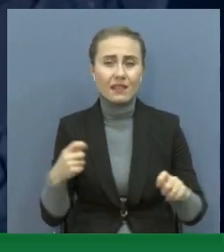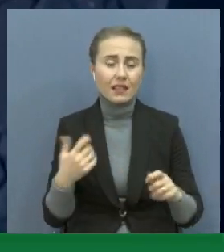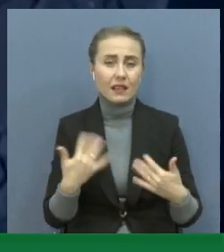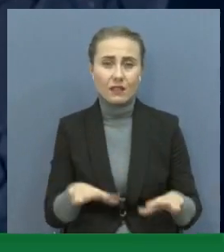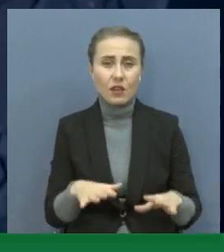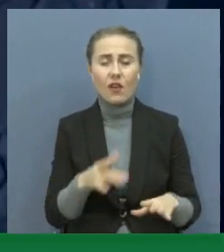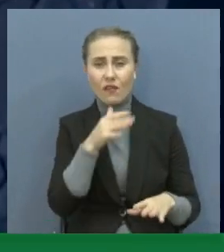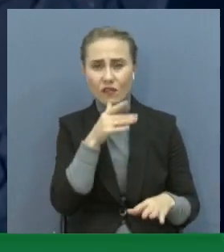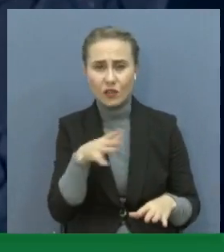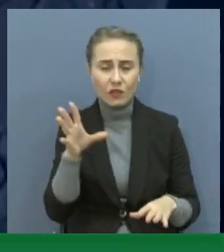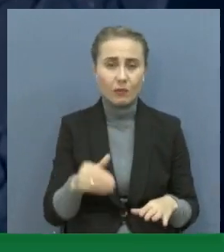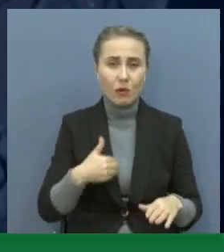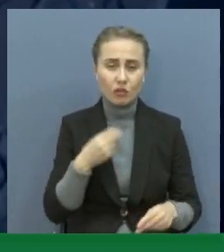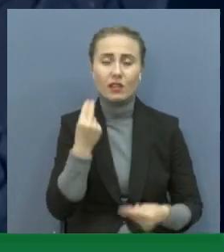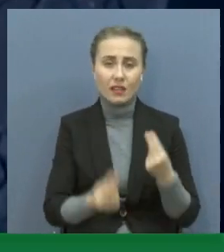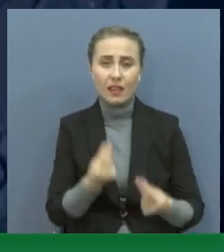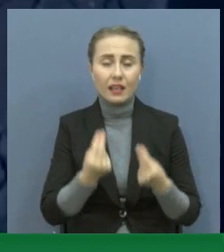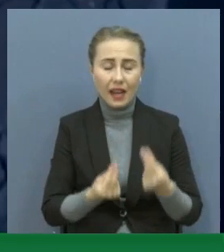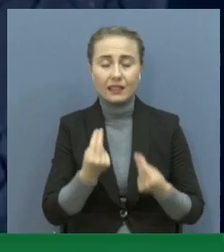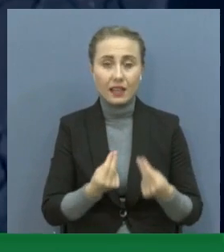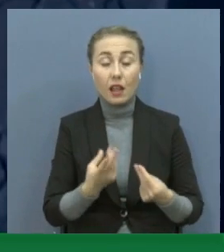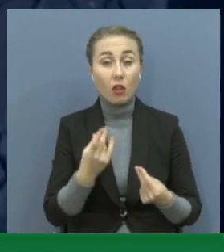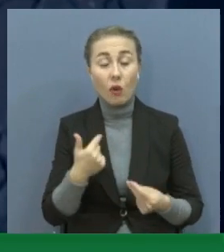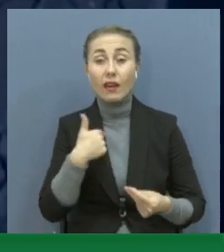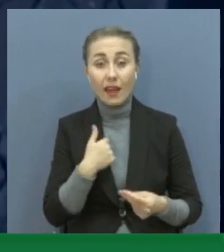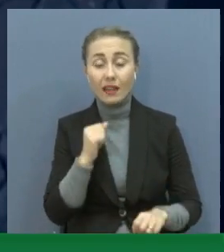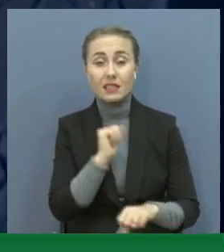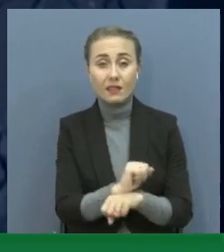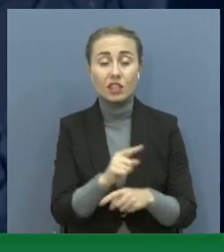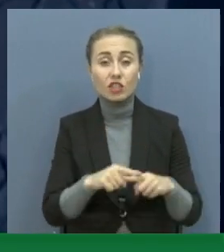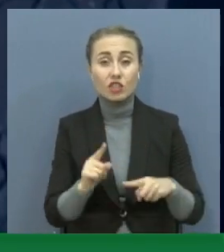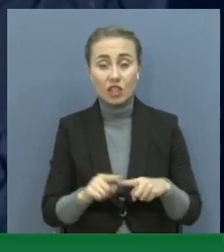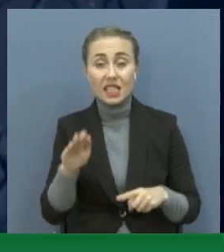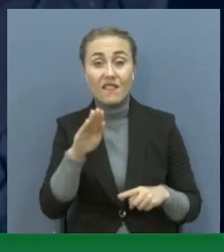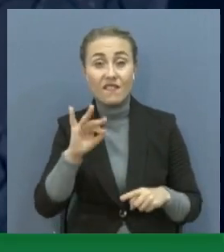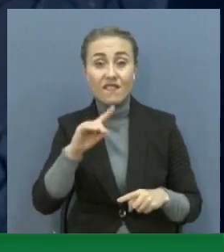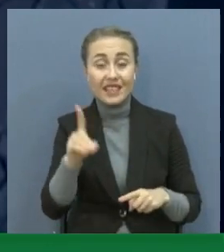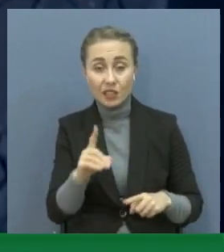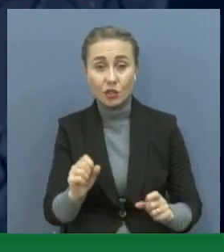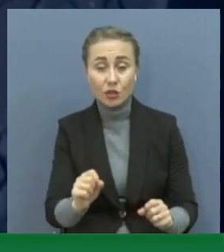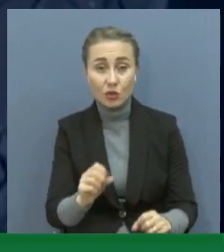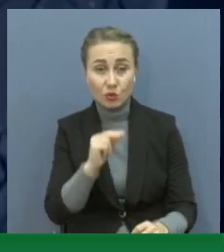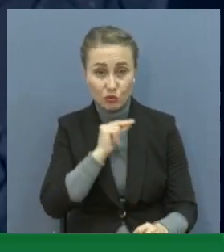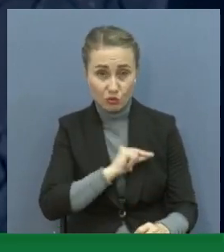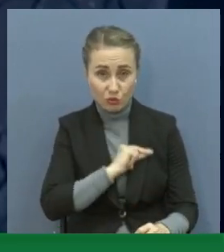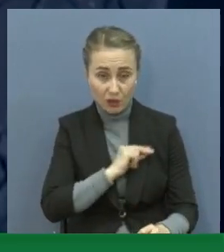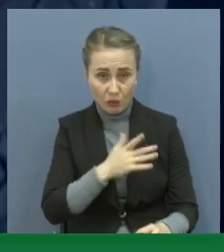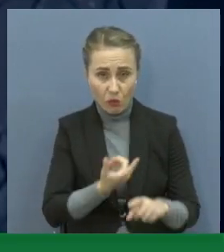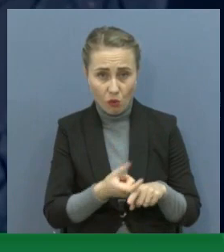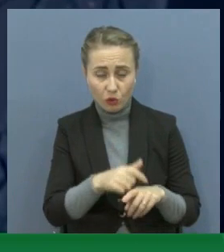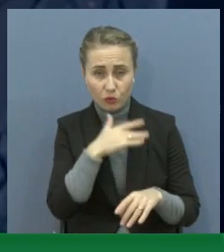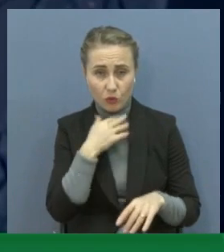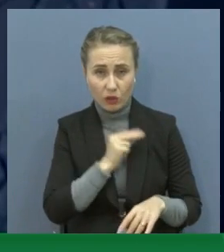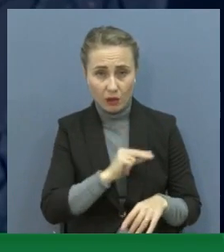время играть, играть, играть. Я остановился только через физический труд. Я очень много